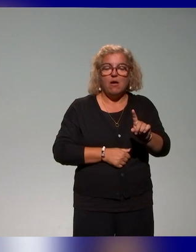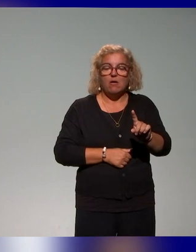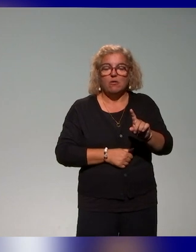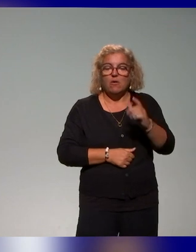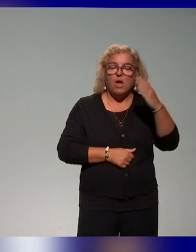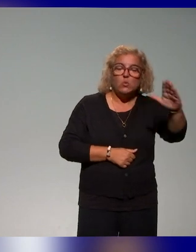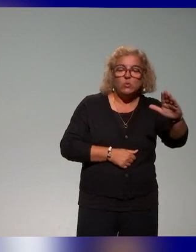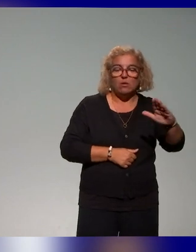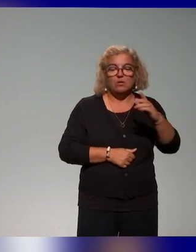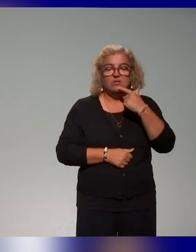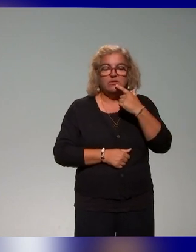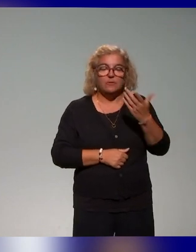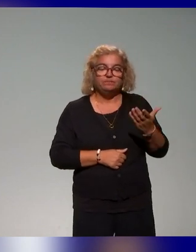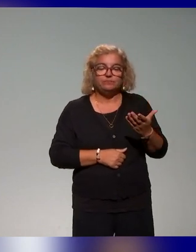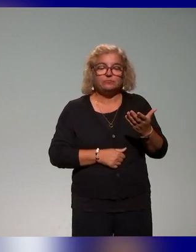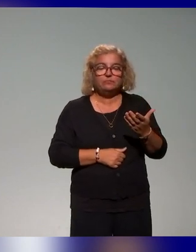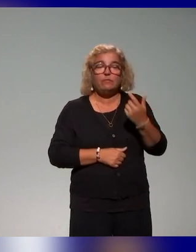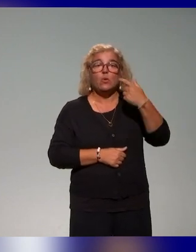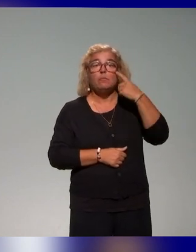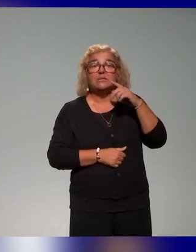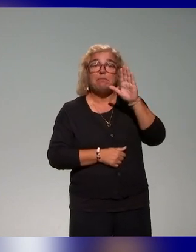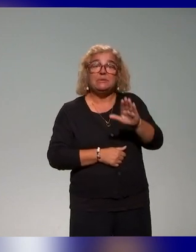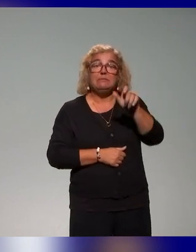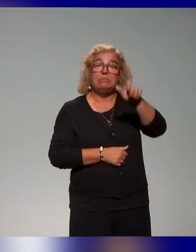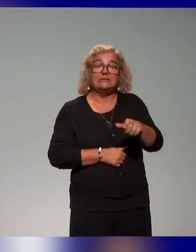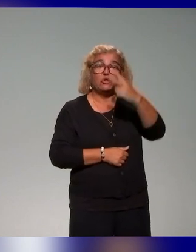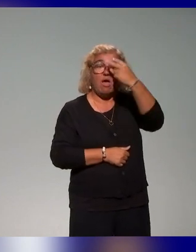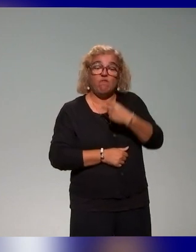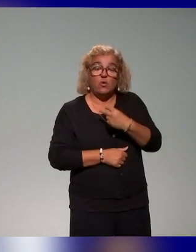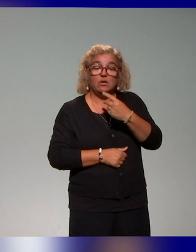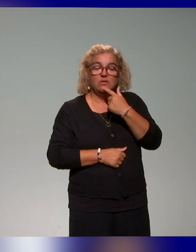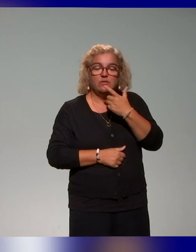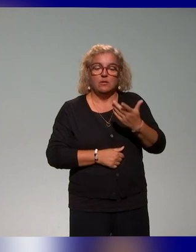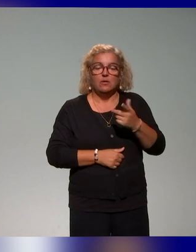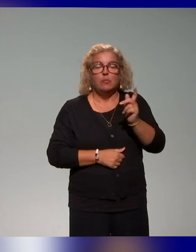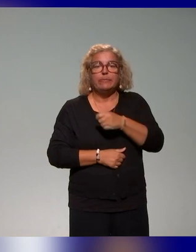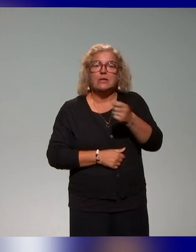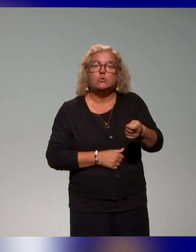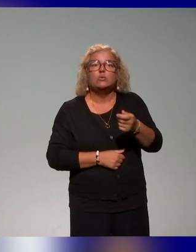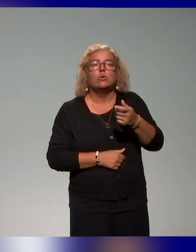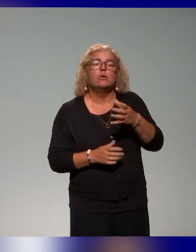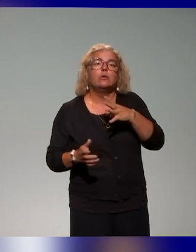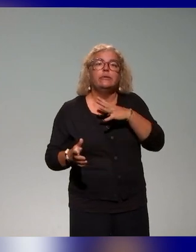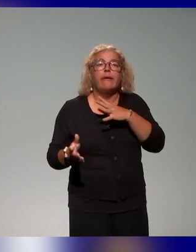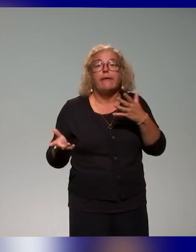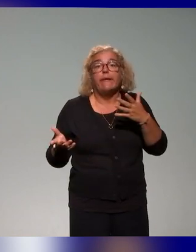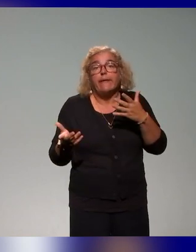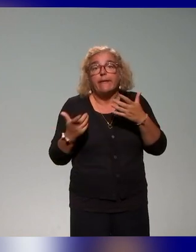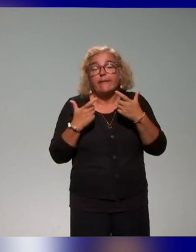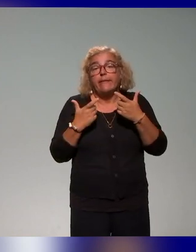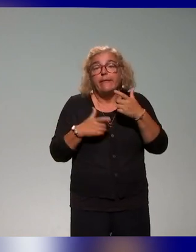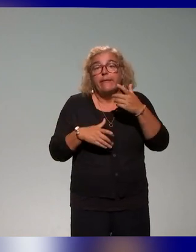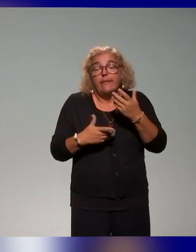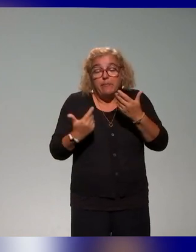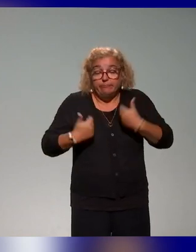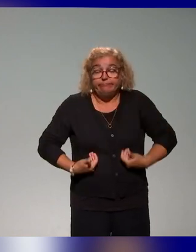qui sont utilisés couramment par les personnes aveugles. On n'est pas les seuls à être impactés par l'accessibilité numérique, mais évidemment, moi, en tant que personne aveugle, c'est mon